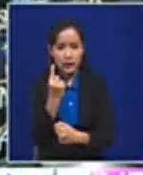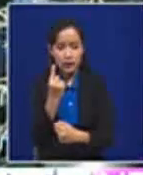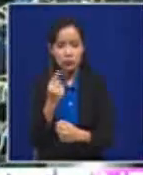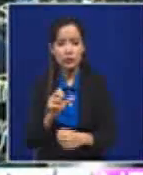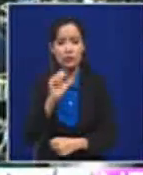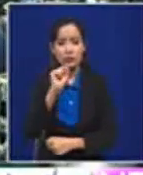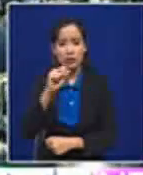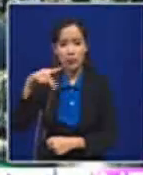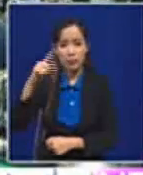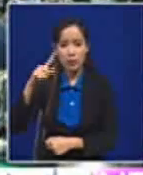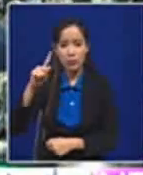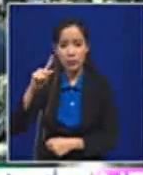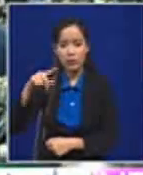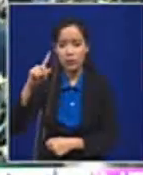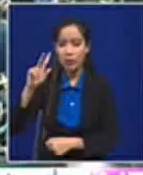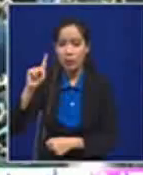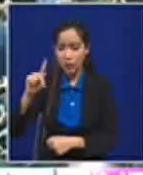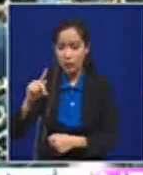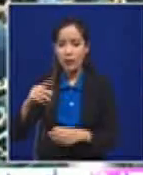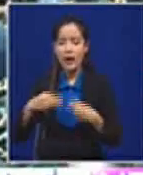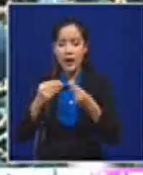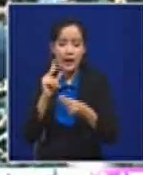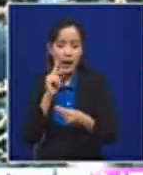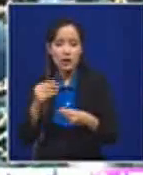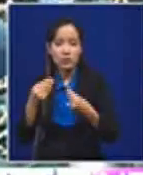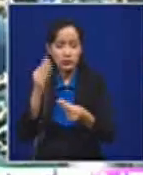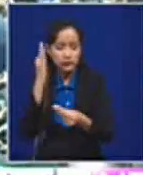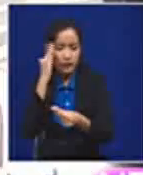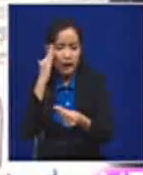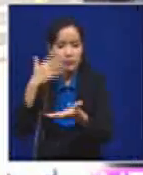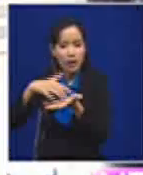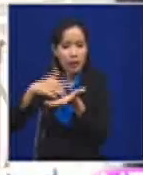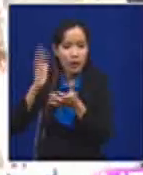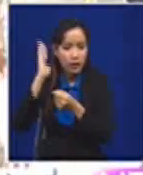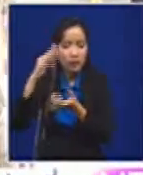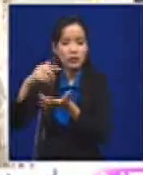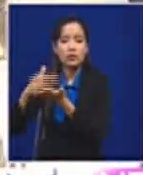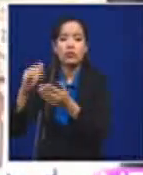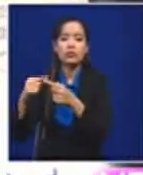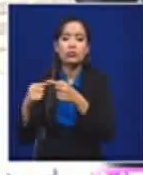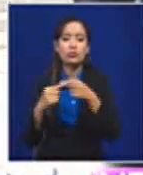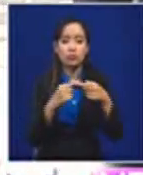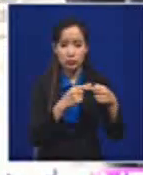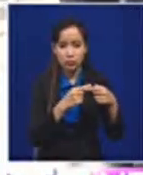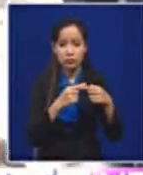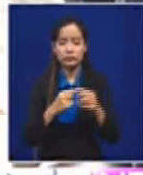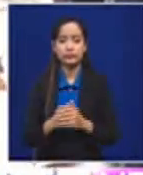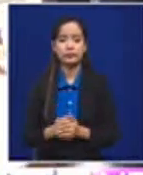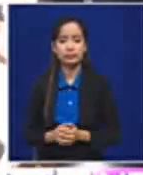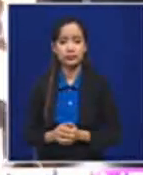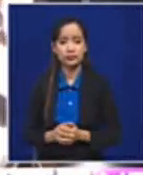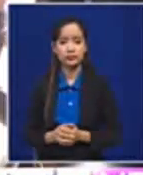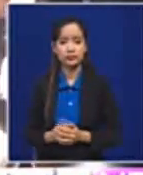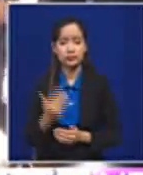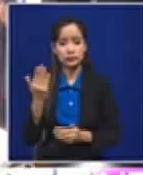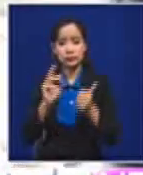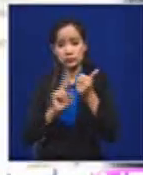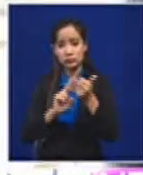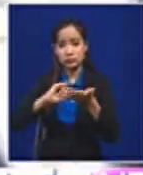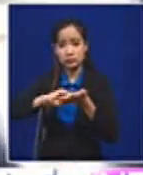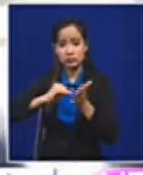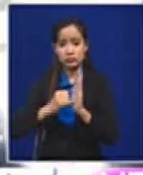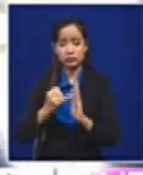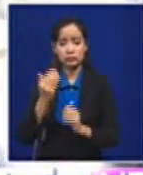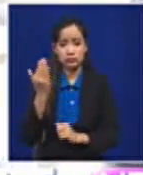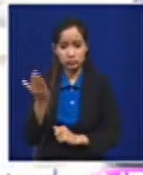ข้อมูลกับสื่อเพื่อไปใช้ในการนำเสนอต่อไปส่วนที่จังหวัดสมุทรปราการนายสยามสิริมงคลรองผู้ว่าราชการจังห